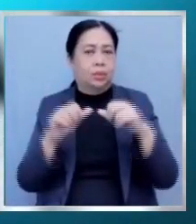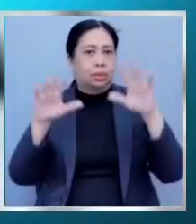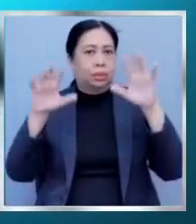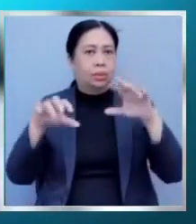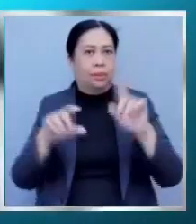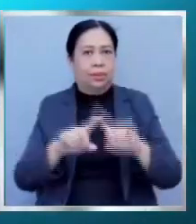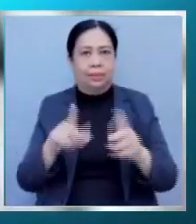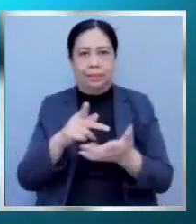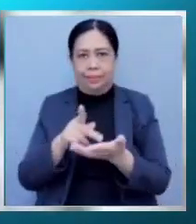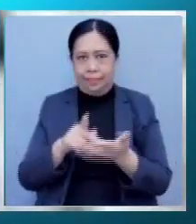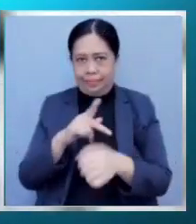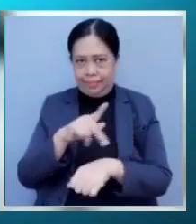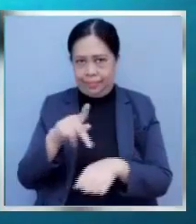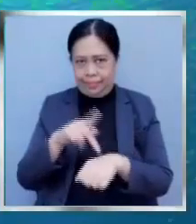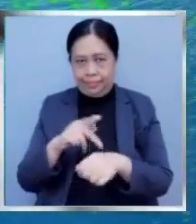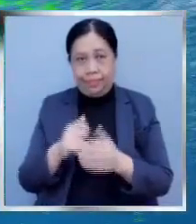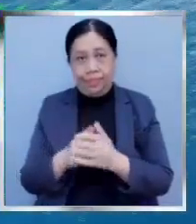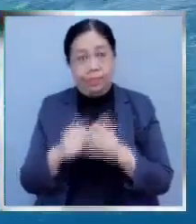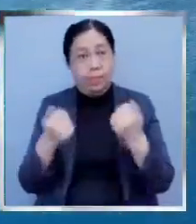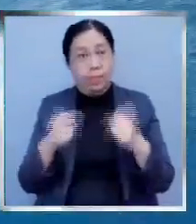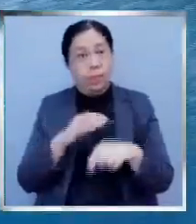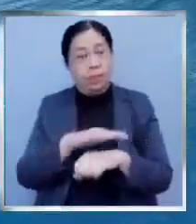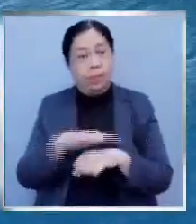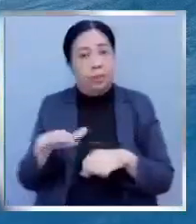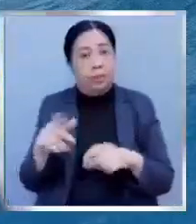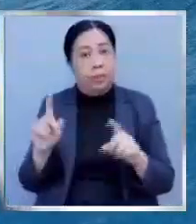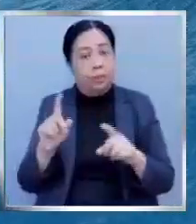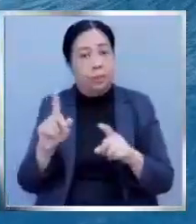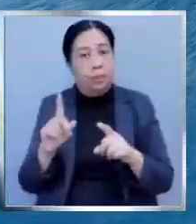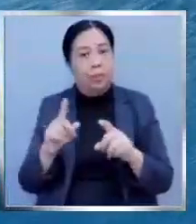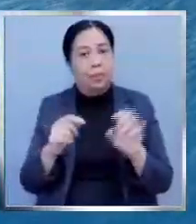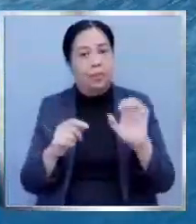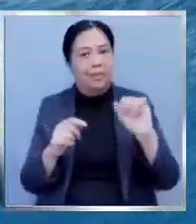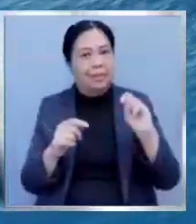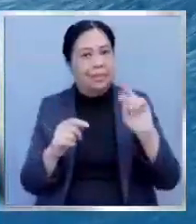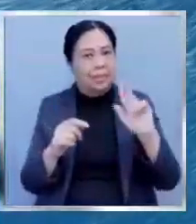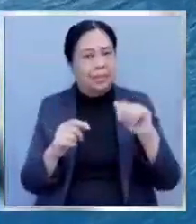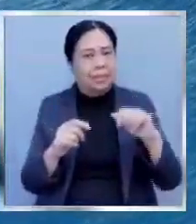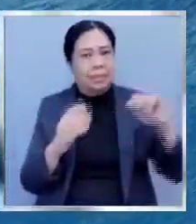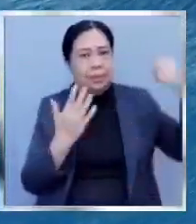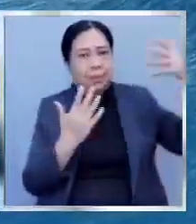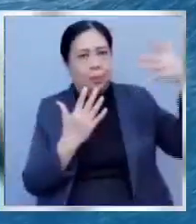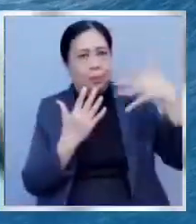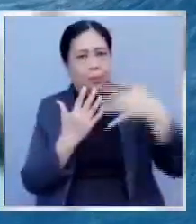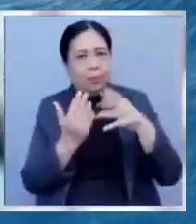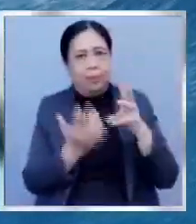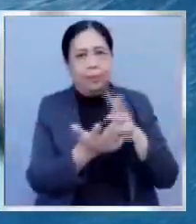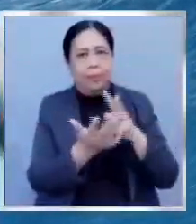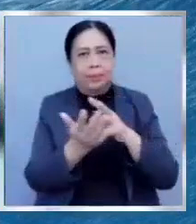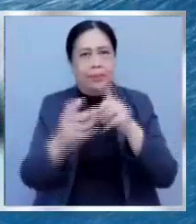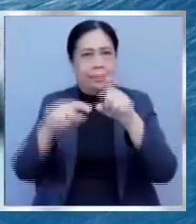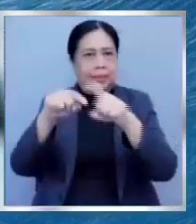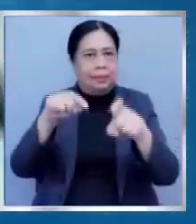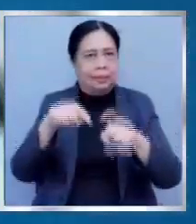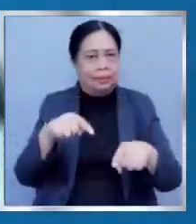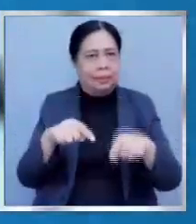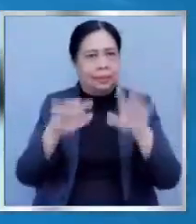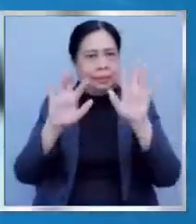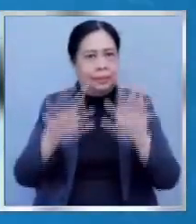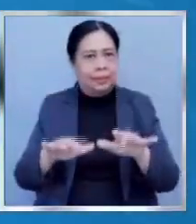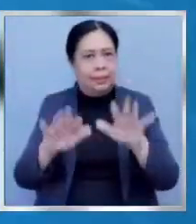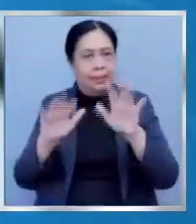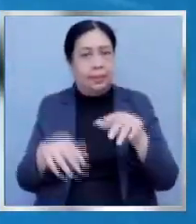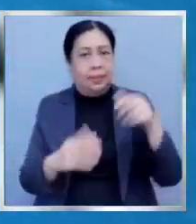bahagi ng bansa. Makakaapekto pa rin kasi ang easterlies, amihan at localized thunderstorms. Dahil ho sa